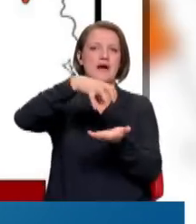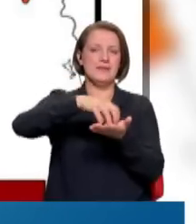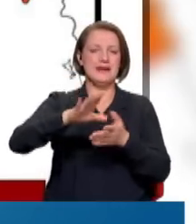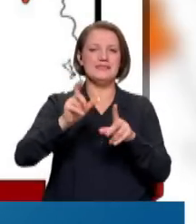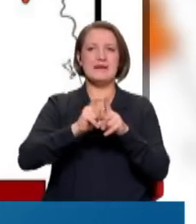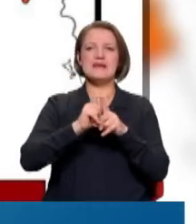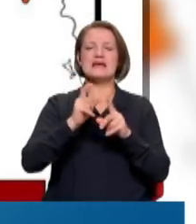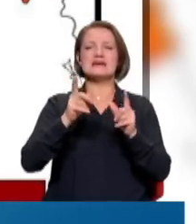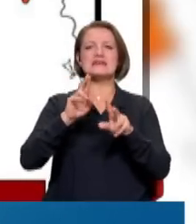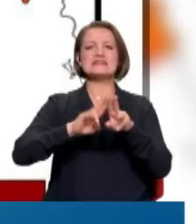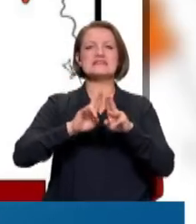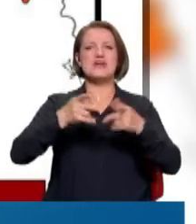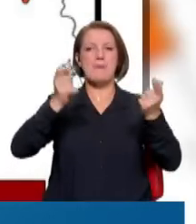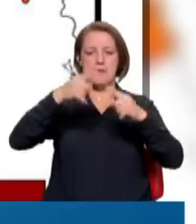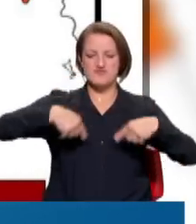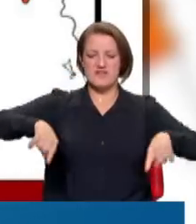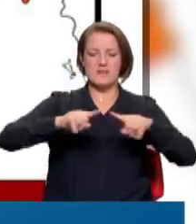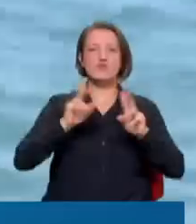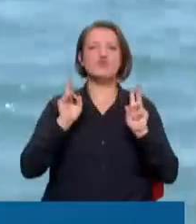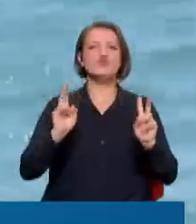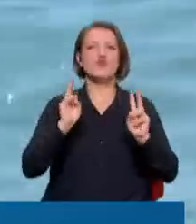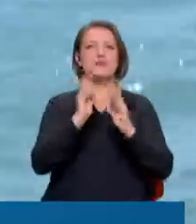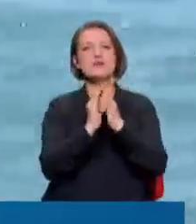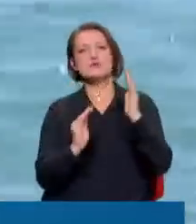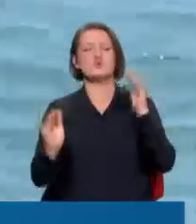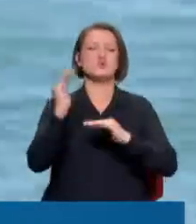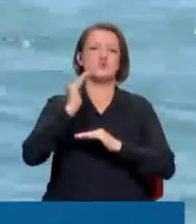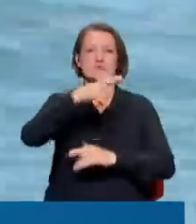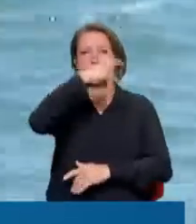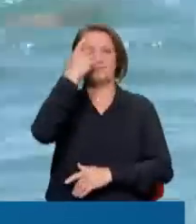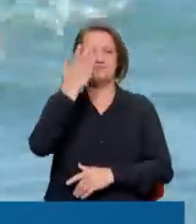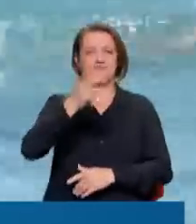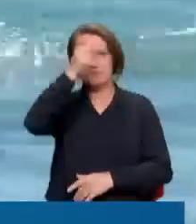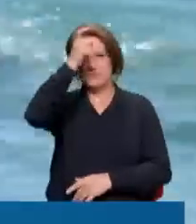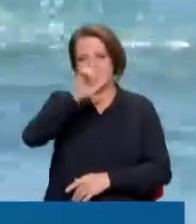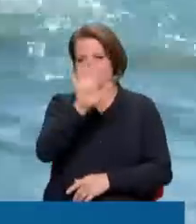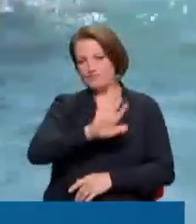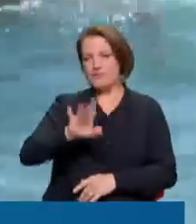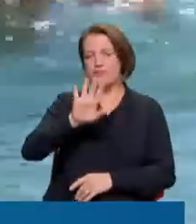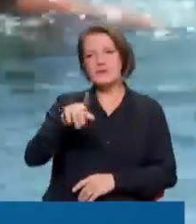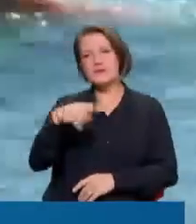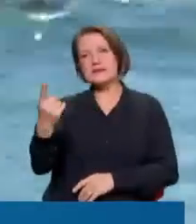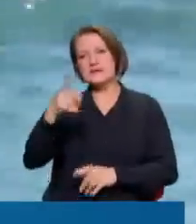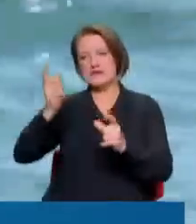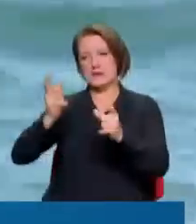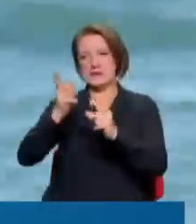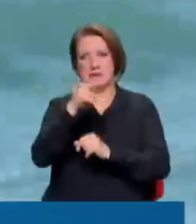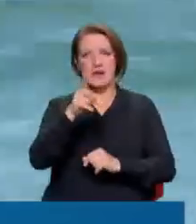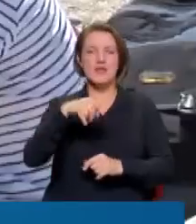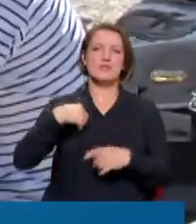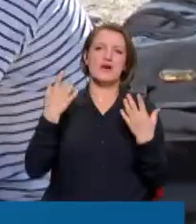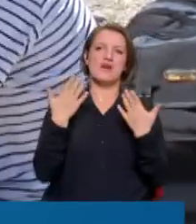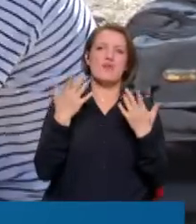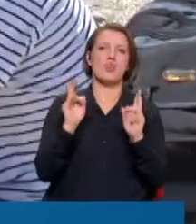Demre Kızılcahamam çevrelerinde mevsim normallerinin üzerinde gerçekleşti yurdun diğer noktalarında mevsim normallerinde